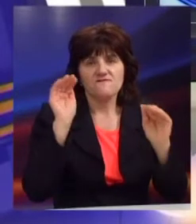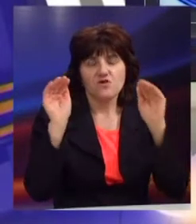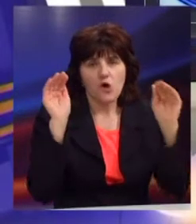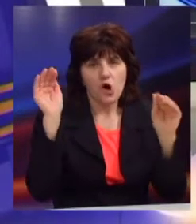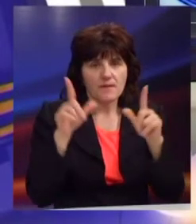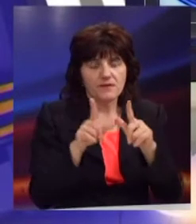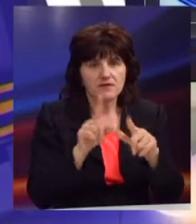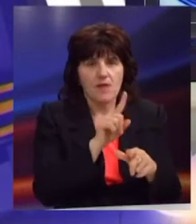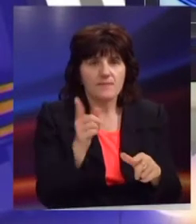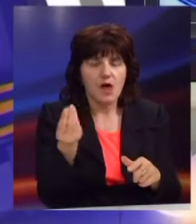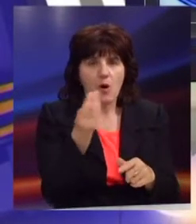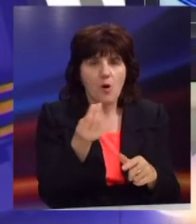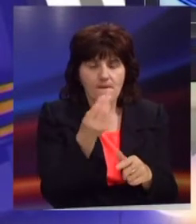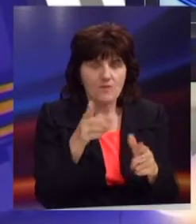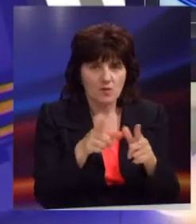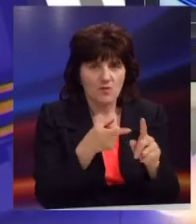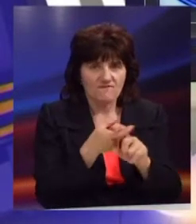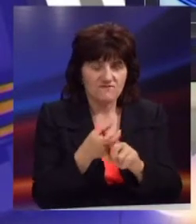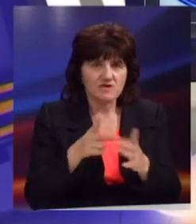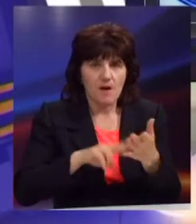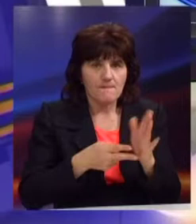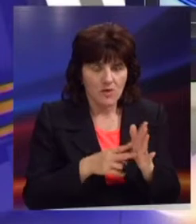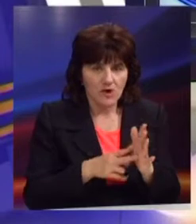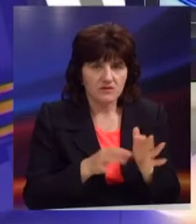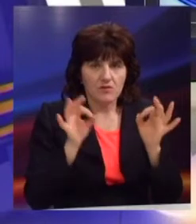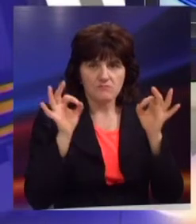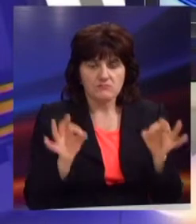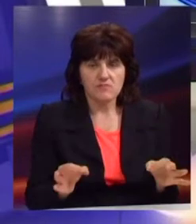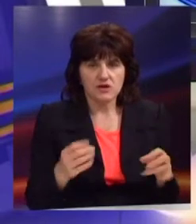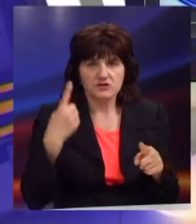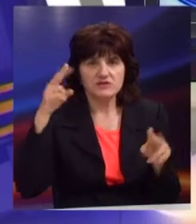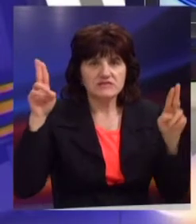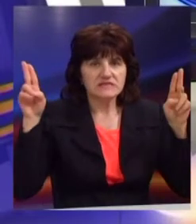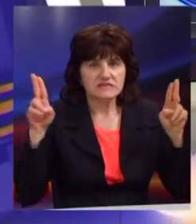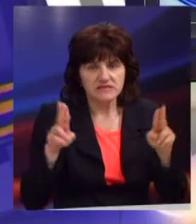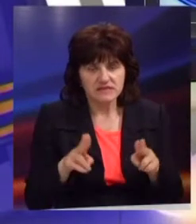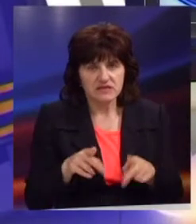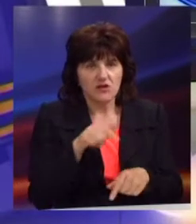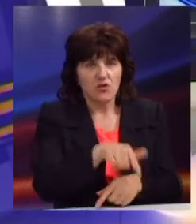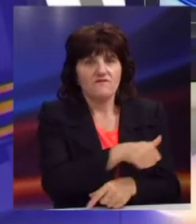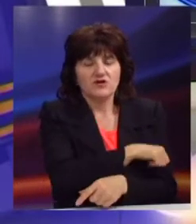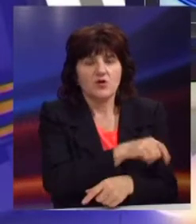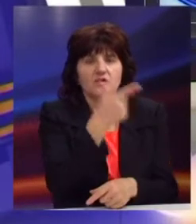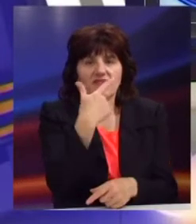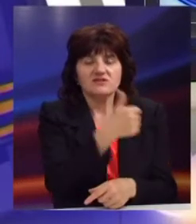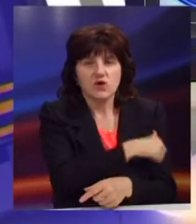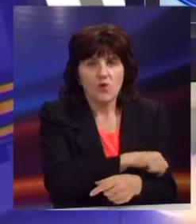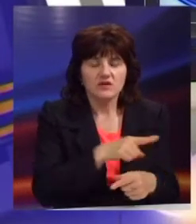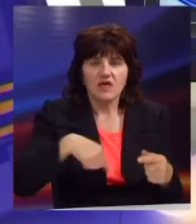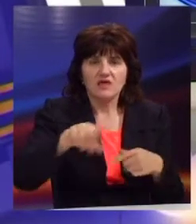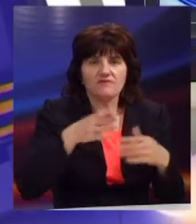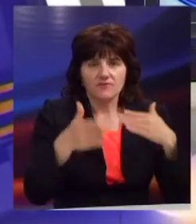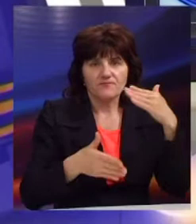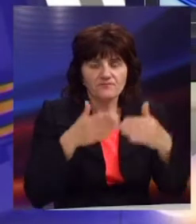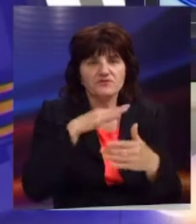informisanja, politički neobojenu, oslonjenu na princip objektivnosti. Povodom 20-godišnjice našu kuću su posjetili bivši